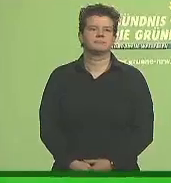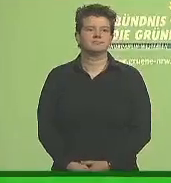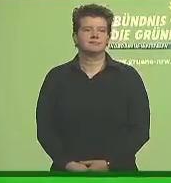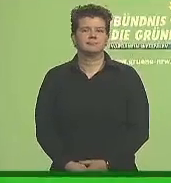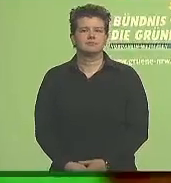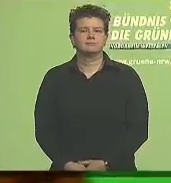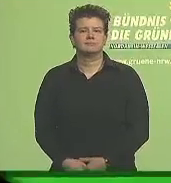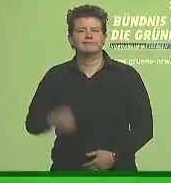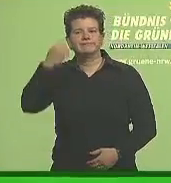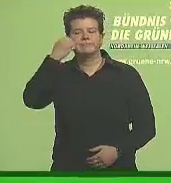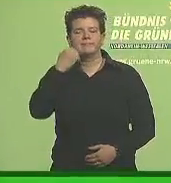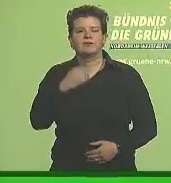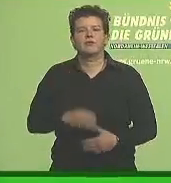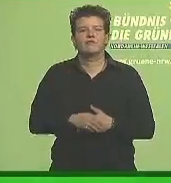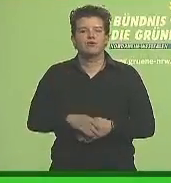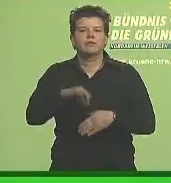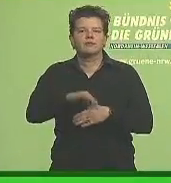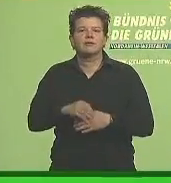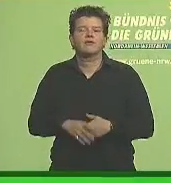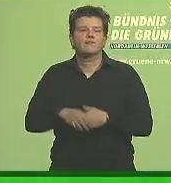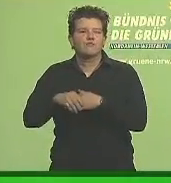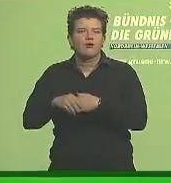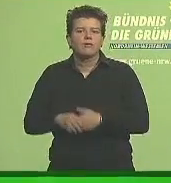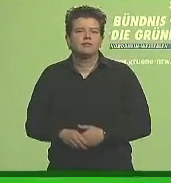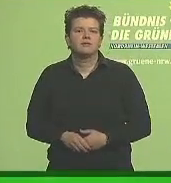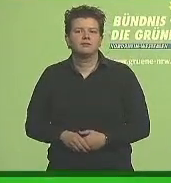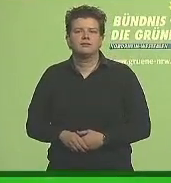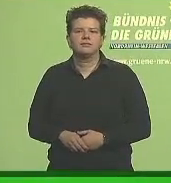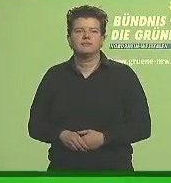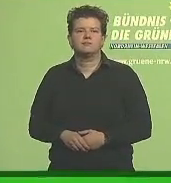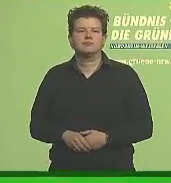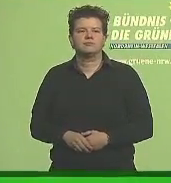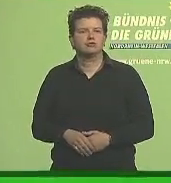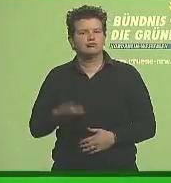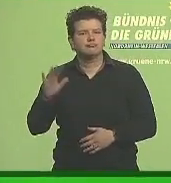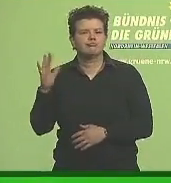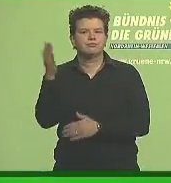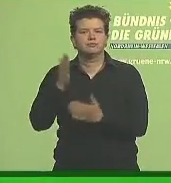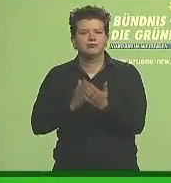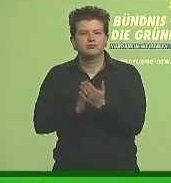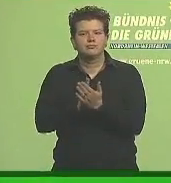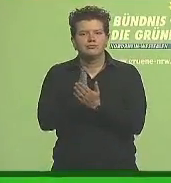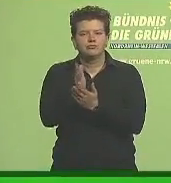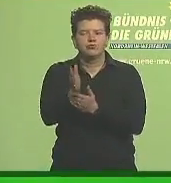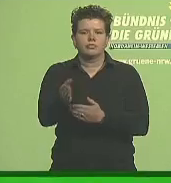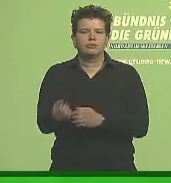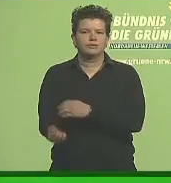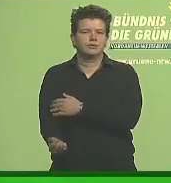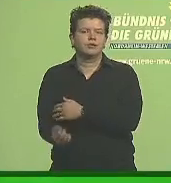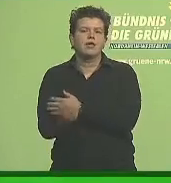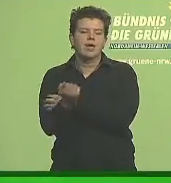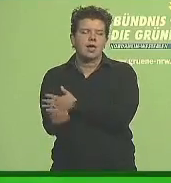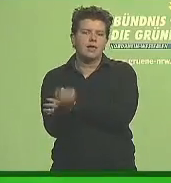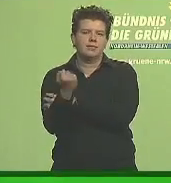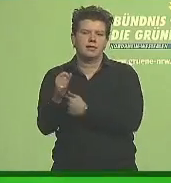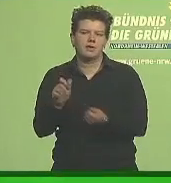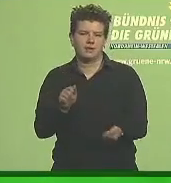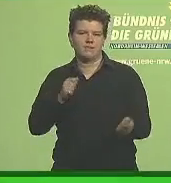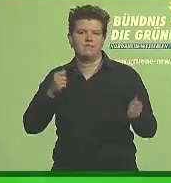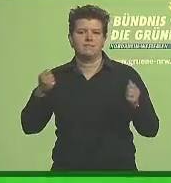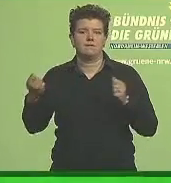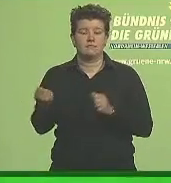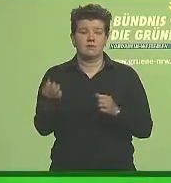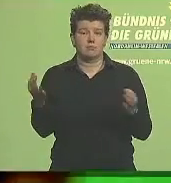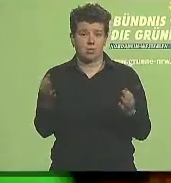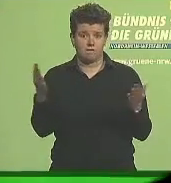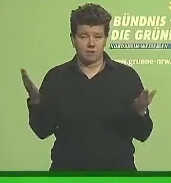Liebe Freundinnen, liebe Freunde, die erfolgreiche Durchführung der Energiewende, dafür ist es vor allen Dingen notwendig,